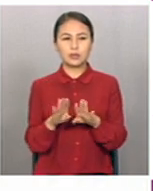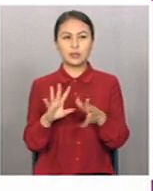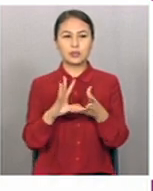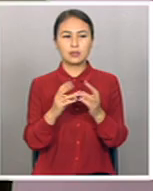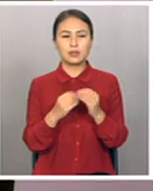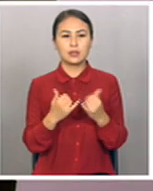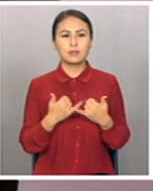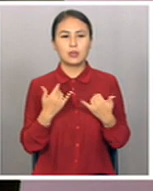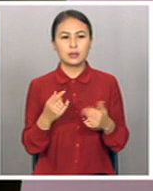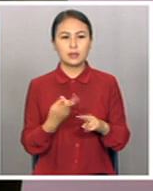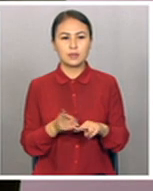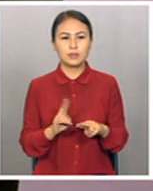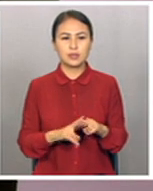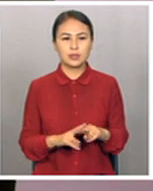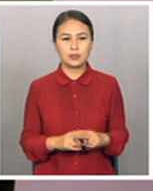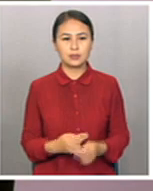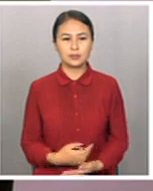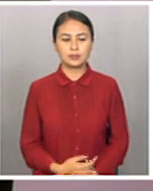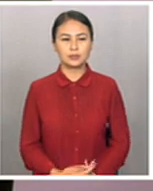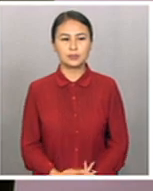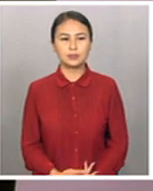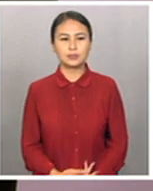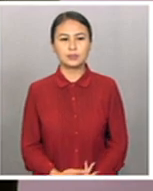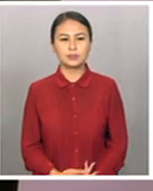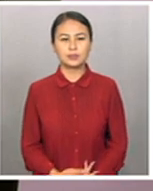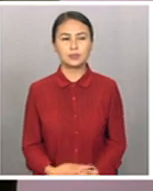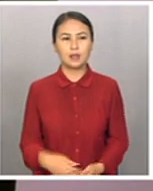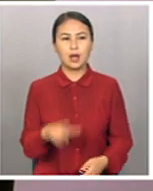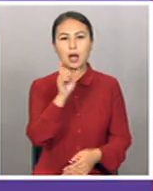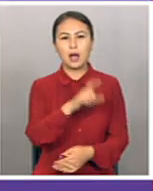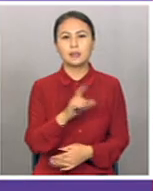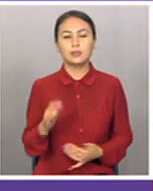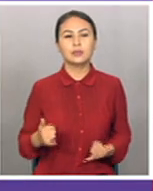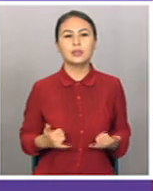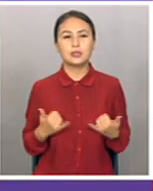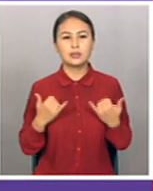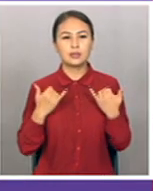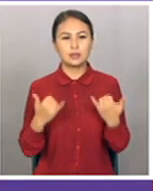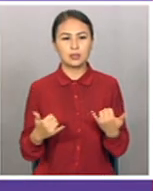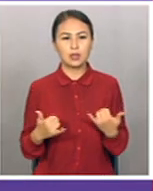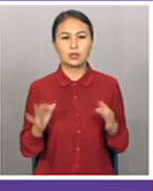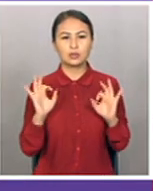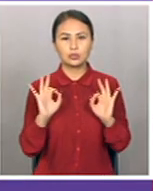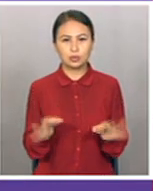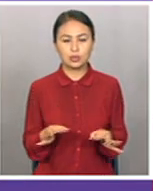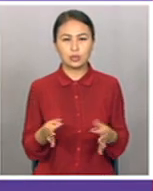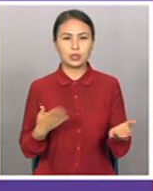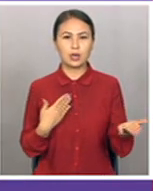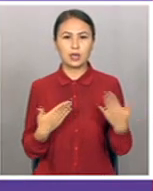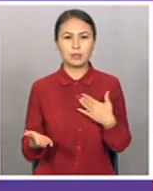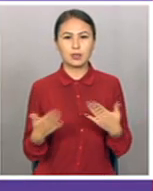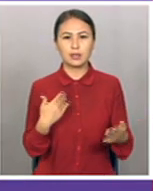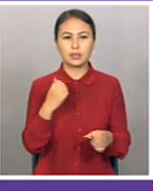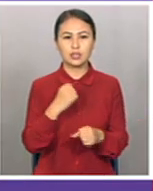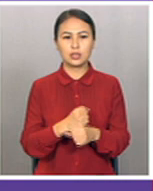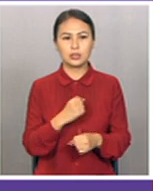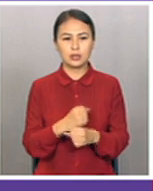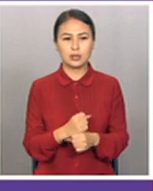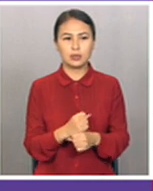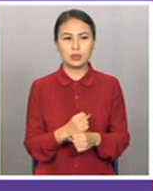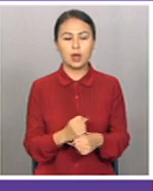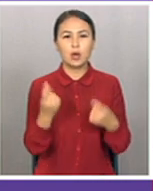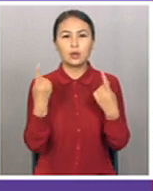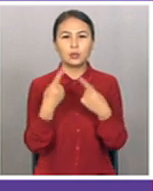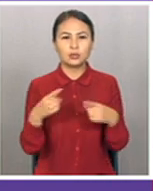не? Сыпайылық адамдарды сыйлау, дұрыс қарым-қатынас жасау,